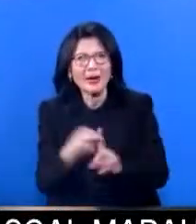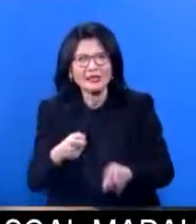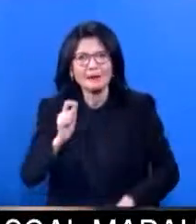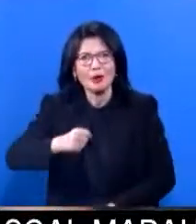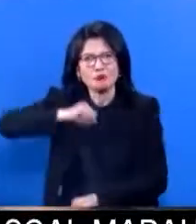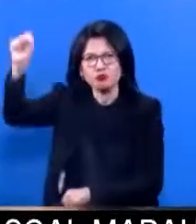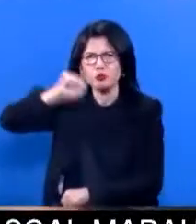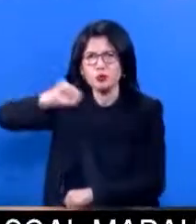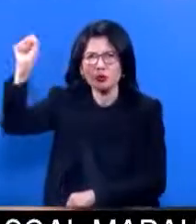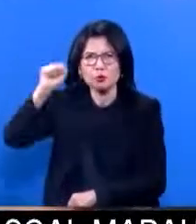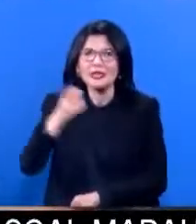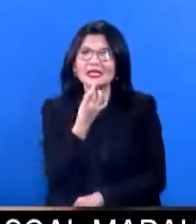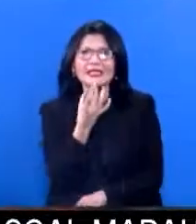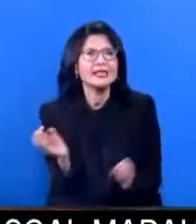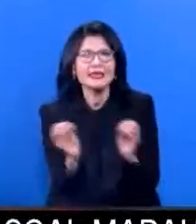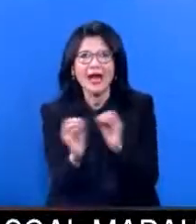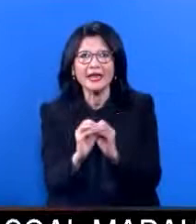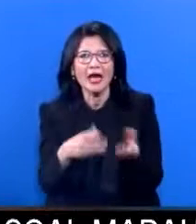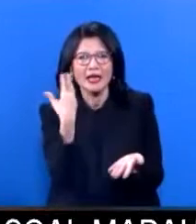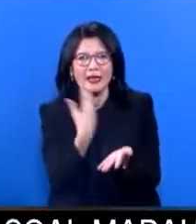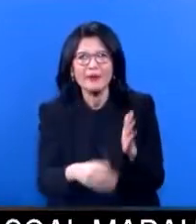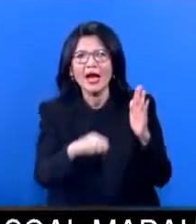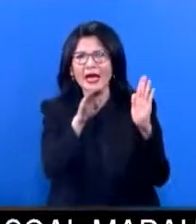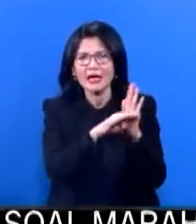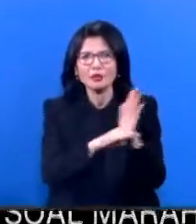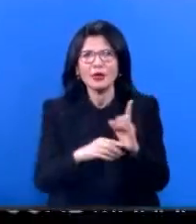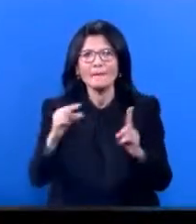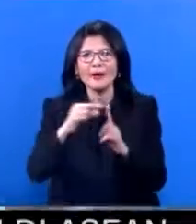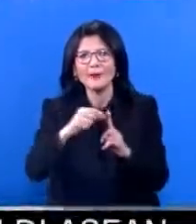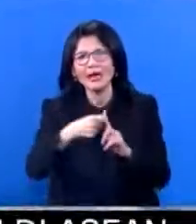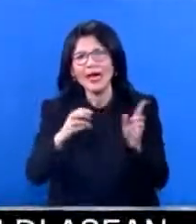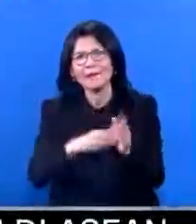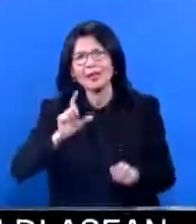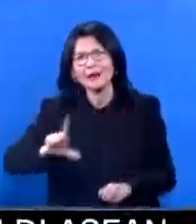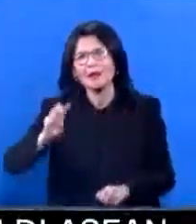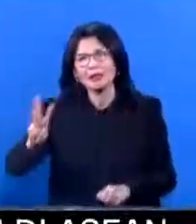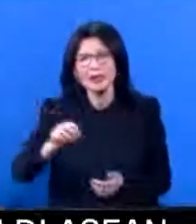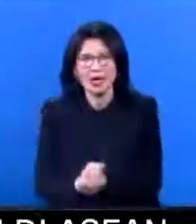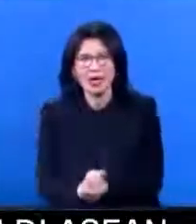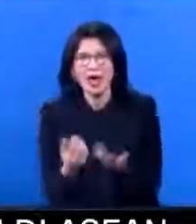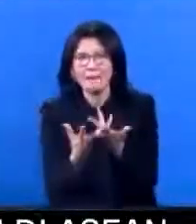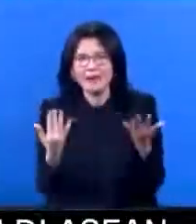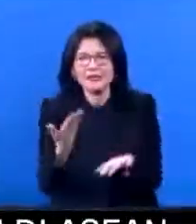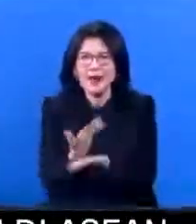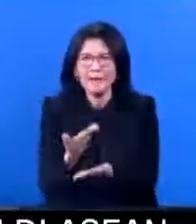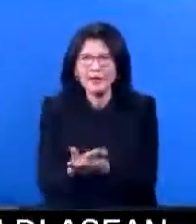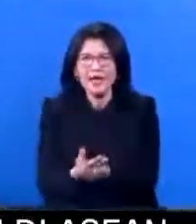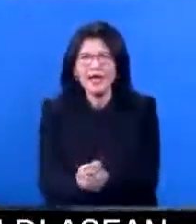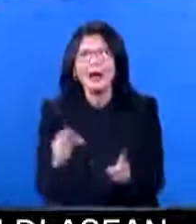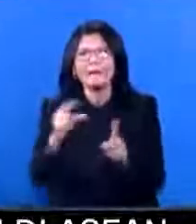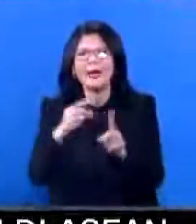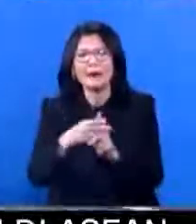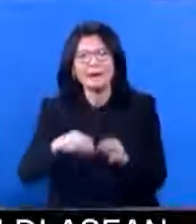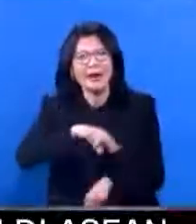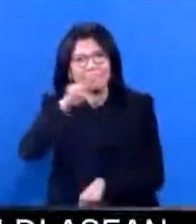rasa itu tidak mengantongi izin dan melanggar aturan PPKM level 3. Massa mendesak UNHCR segera mencarikan